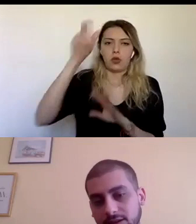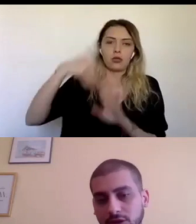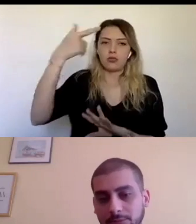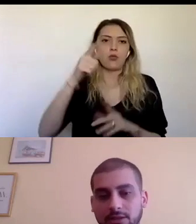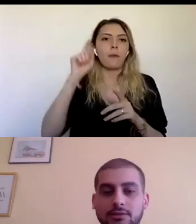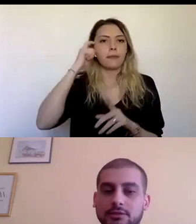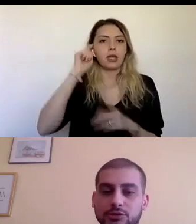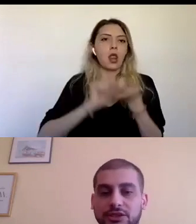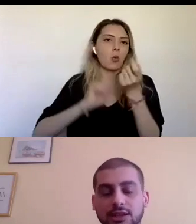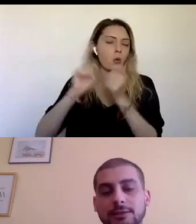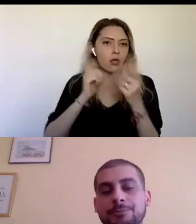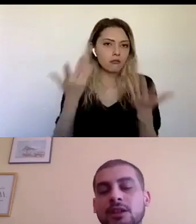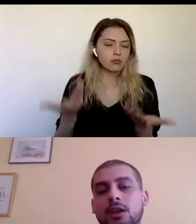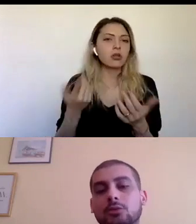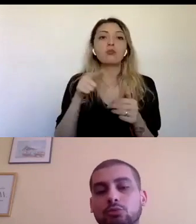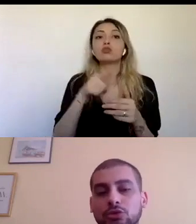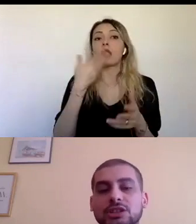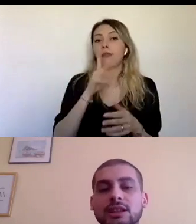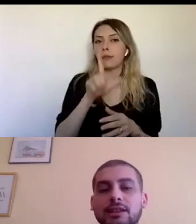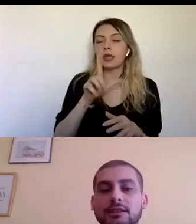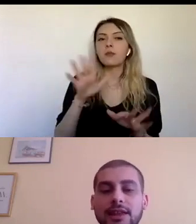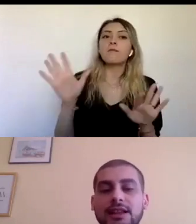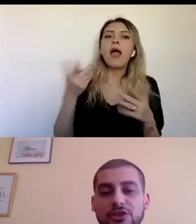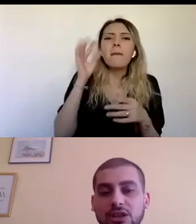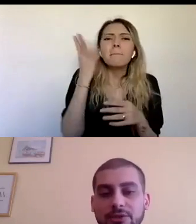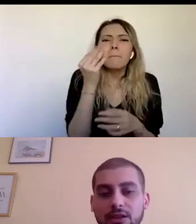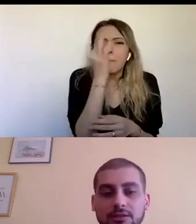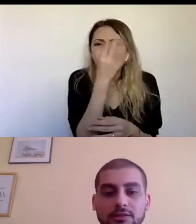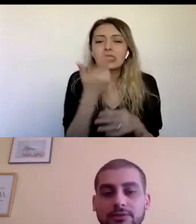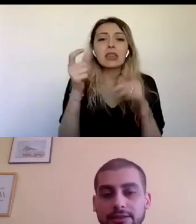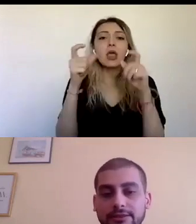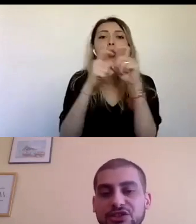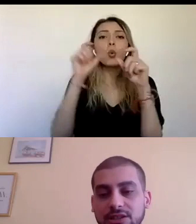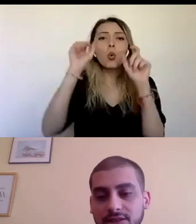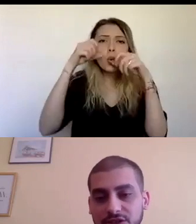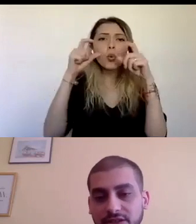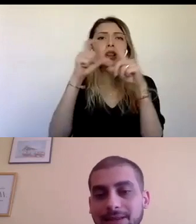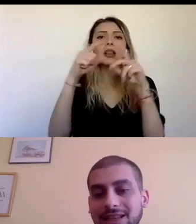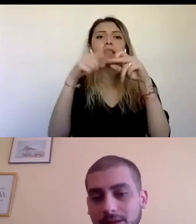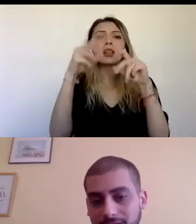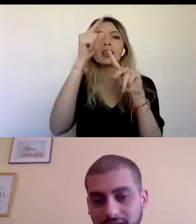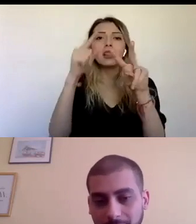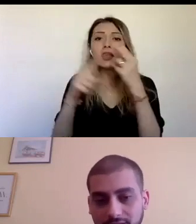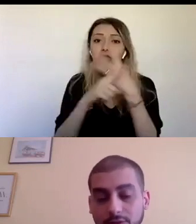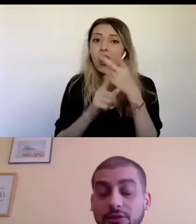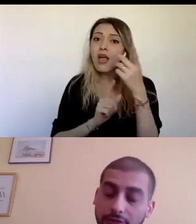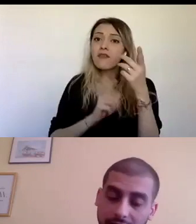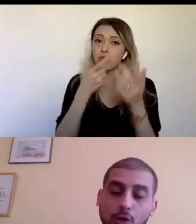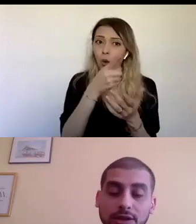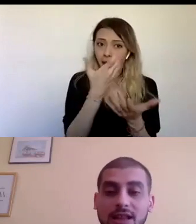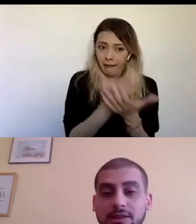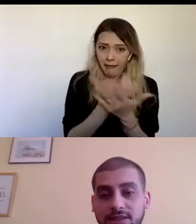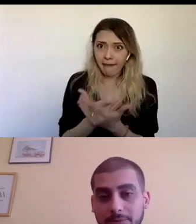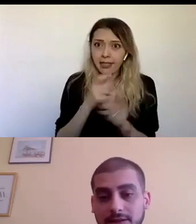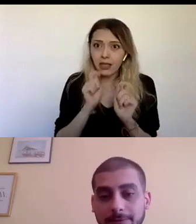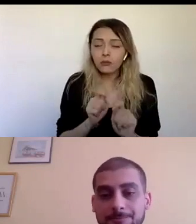Drive Amerika'da olan bir şirket. Bunun için de gene karşı tarafa verileri işlediğiniz kişilere bilgi vermeniz gerekmekte ve